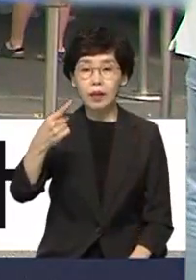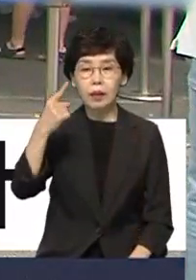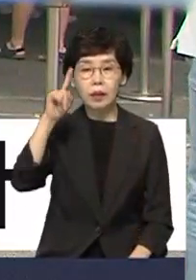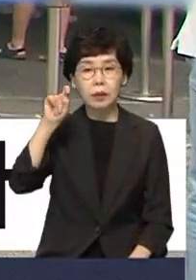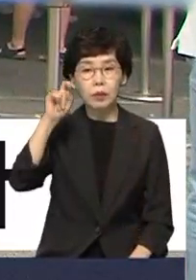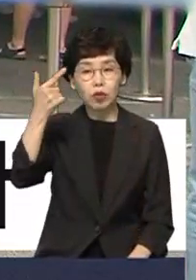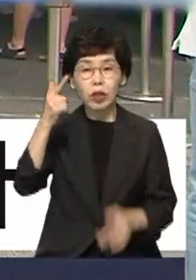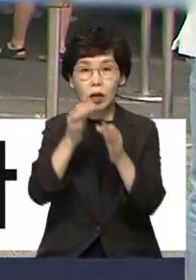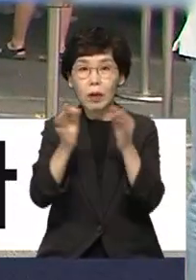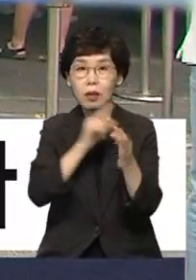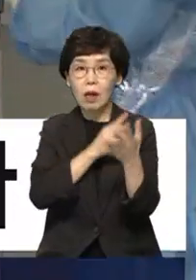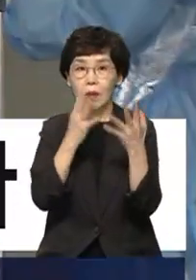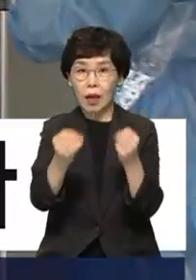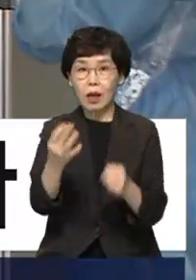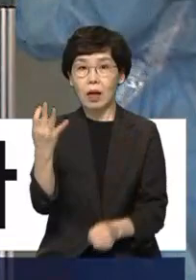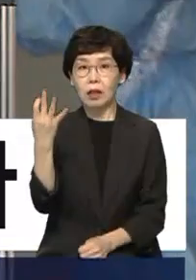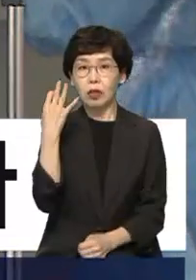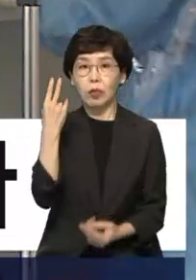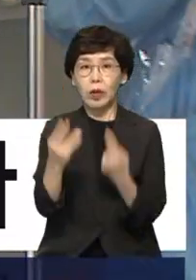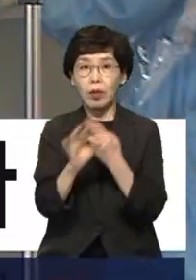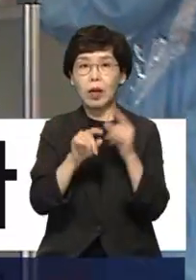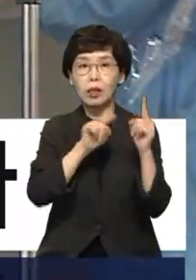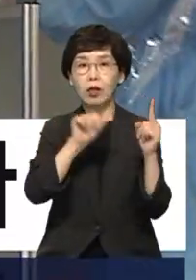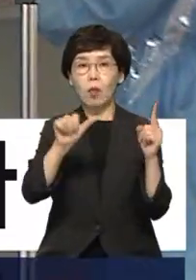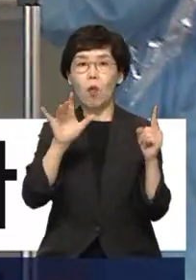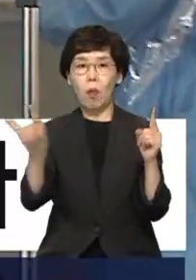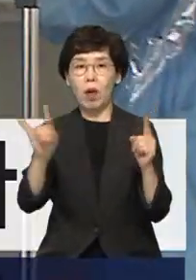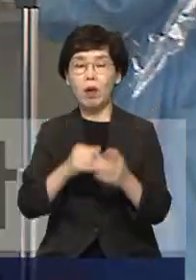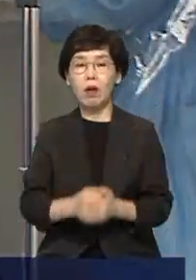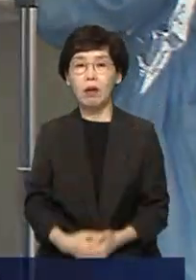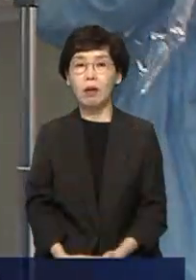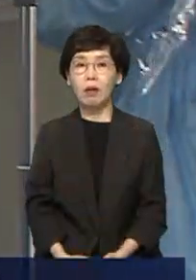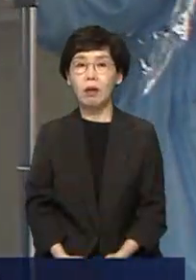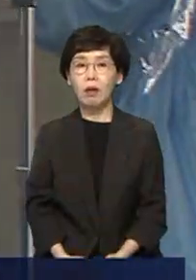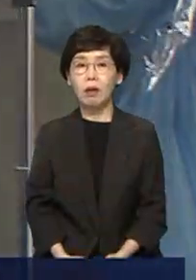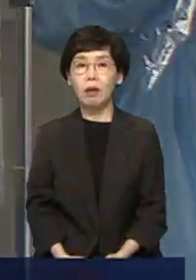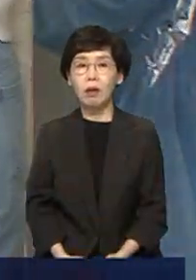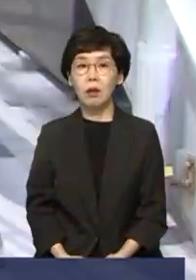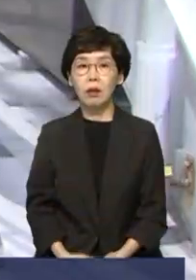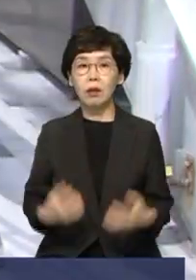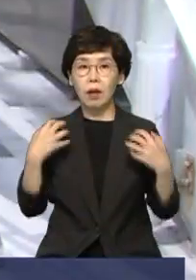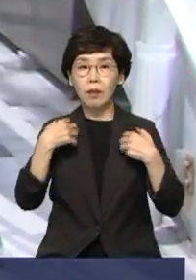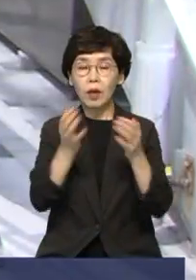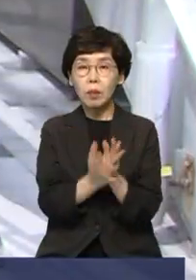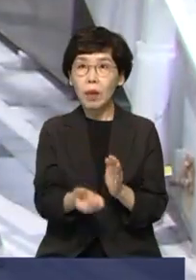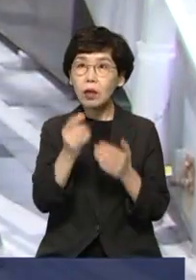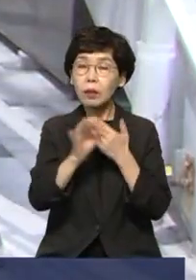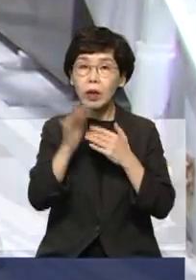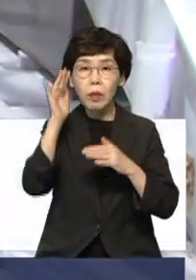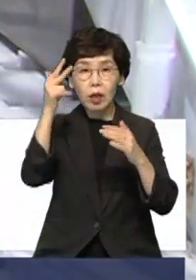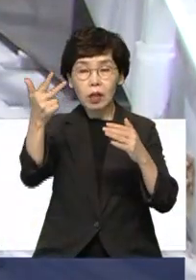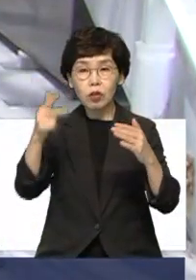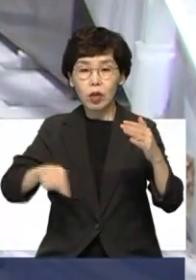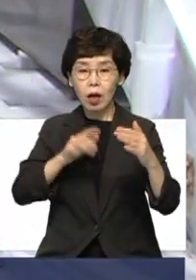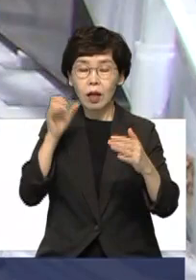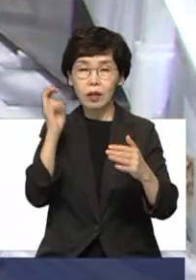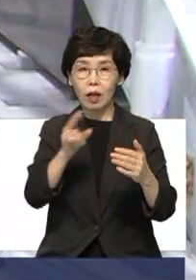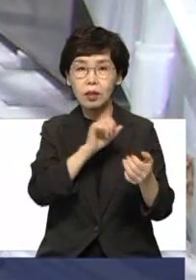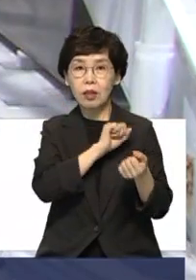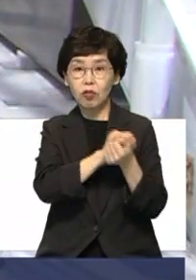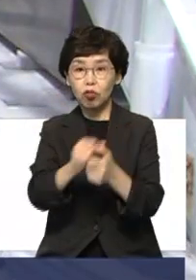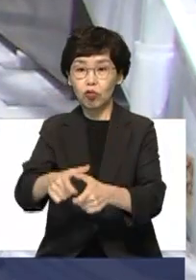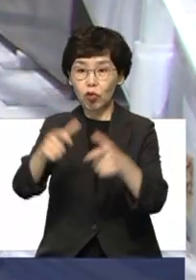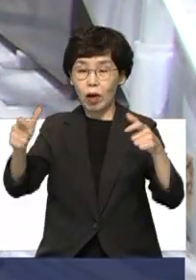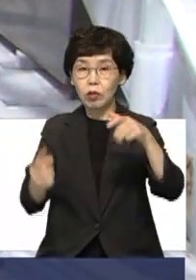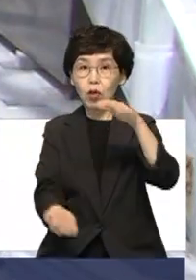숫자인데 2주 전과 비교하면 1.5배 수준입니다. 앞서 방역당국은 이르면 이번 주 중 재유행 정점이 올 수